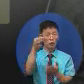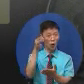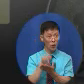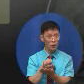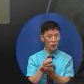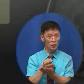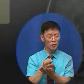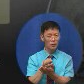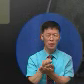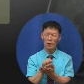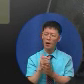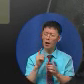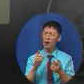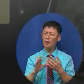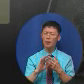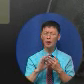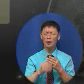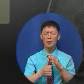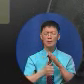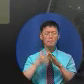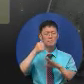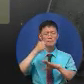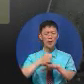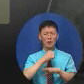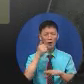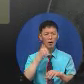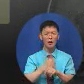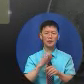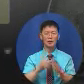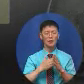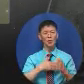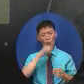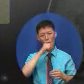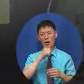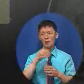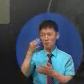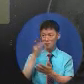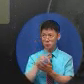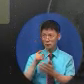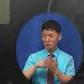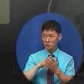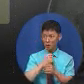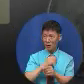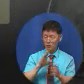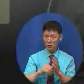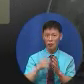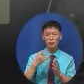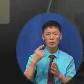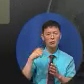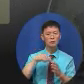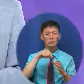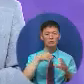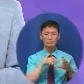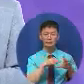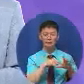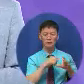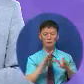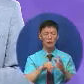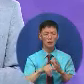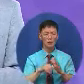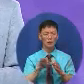받거나 성취감을 느끼거나 뭐 이렇게 기분이 좋은 보상을 받을 때 느끼는 뇌 영역이에요.